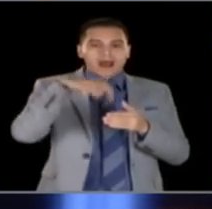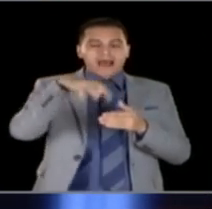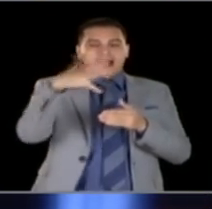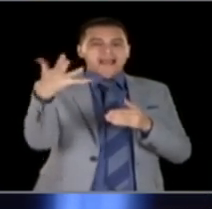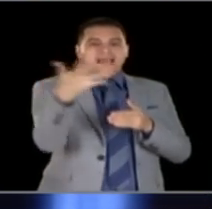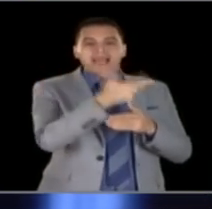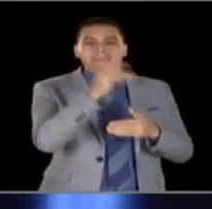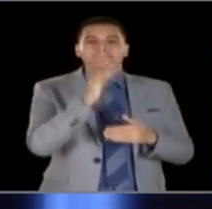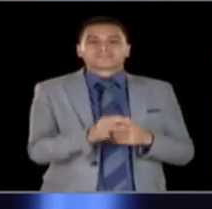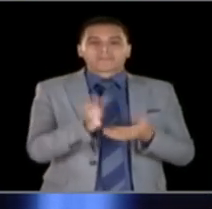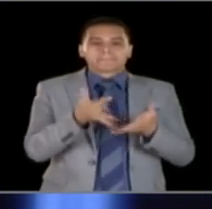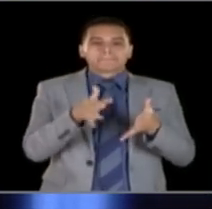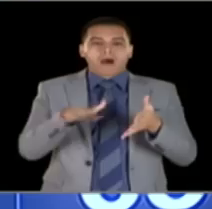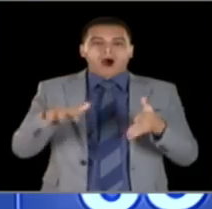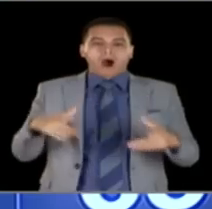عددهم كام؟